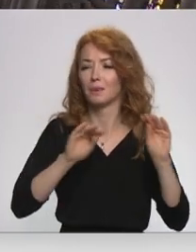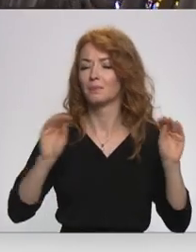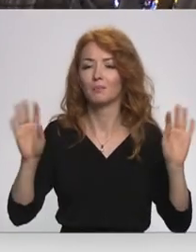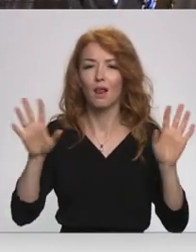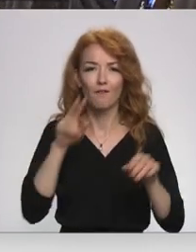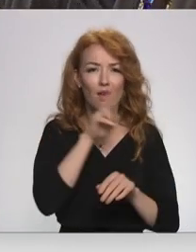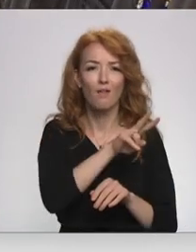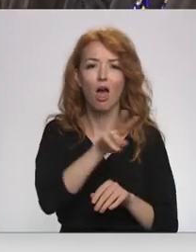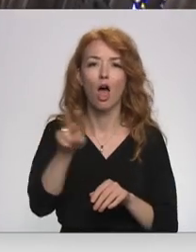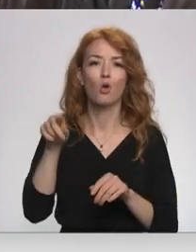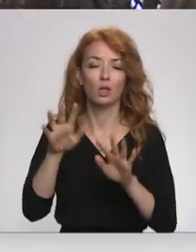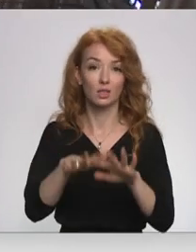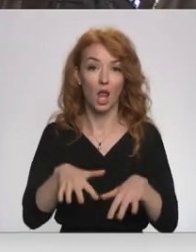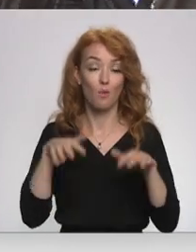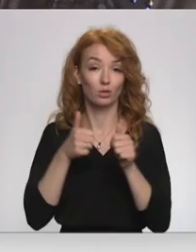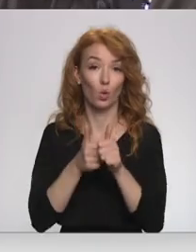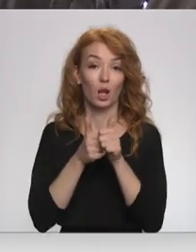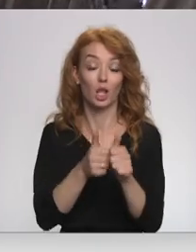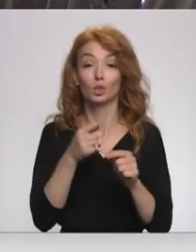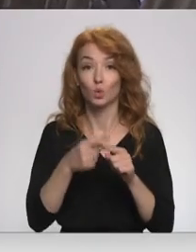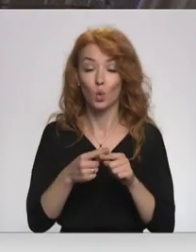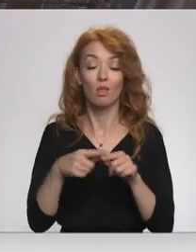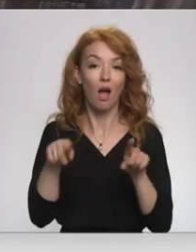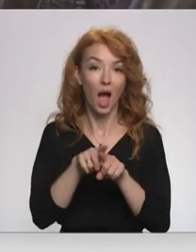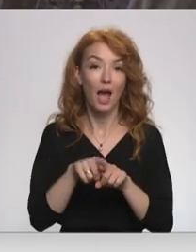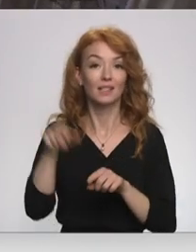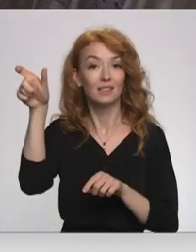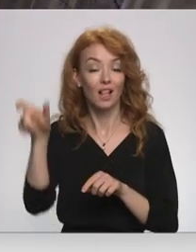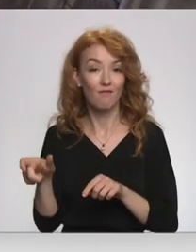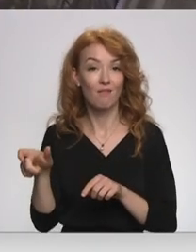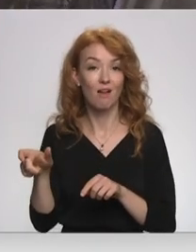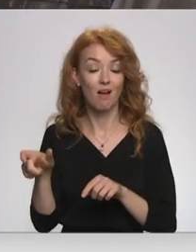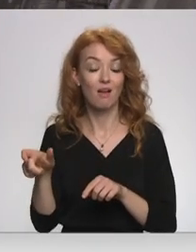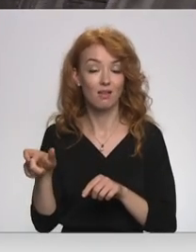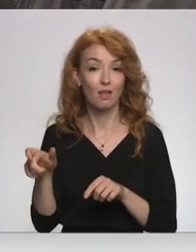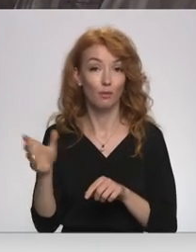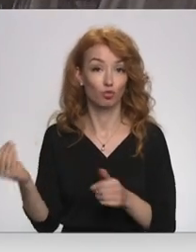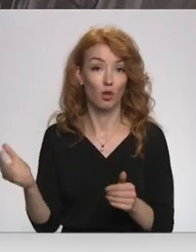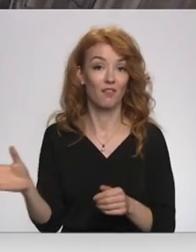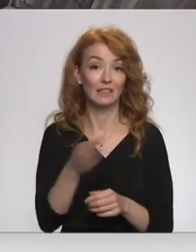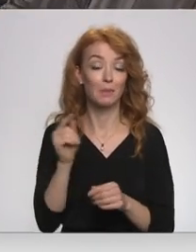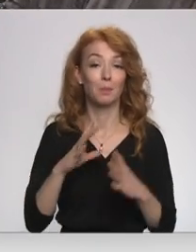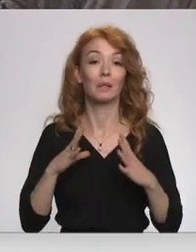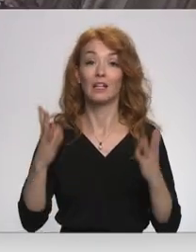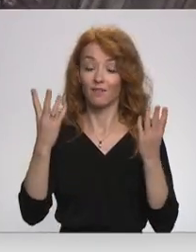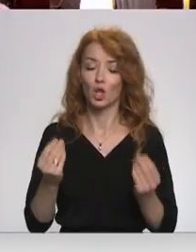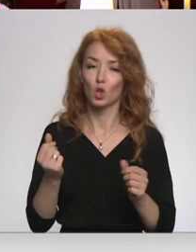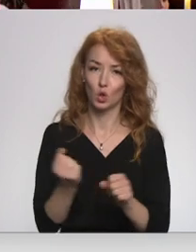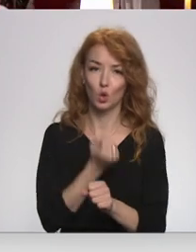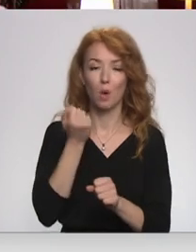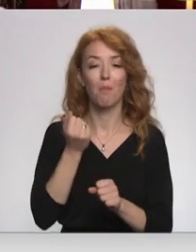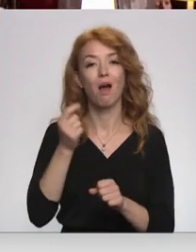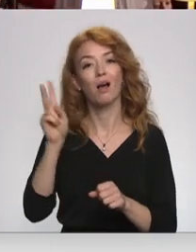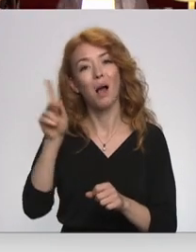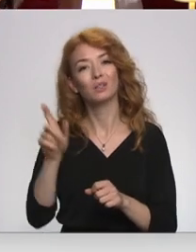šo ceremoniju, skatīties līdz. Un man stācīja, ka arī cilvēki, kuri šodien ir brīvdiena visā Lielbritānijā, bet kuri tomēr ir kādās